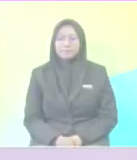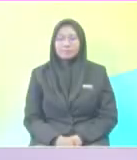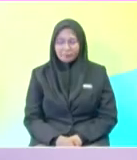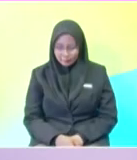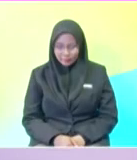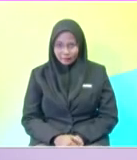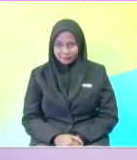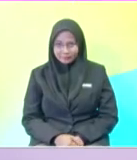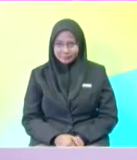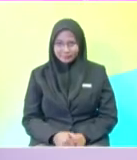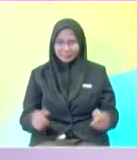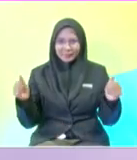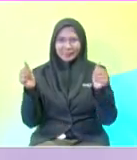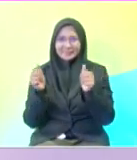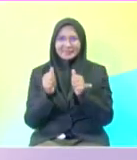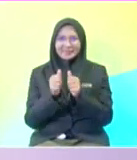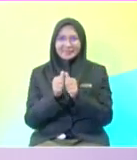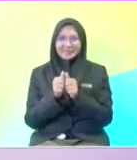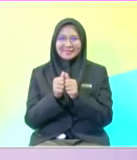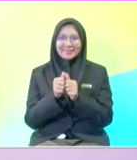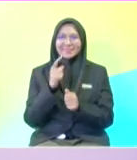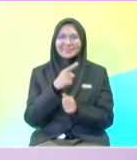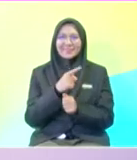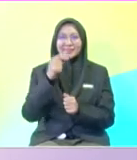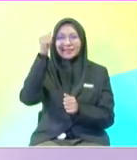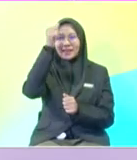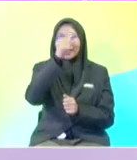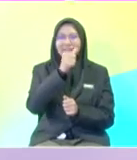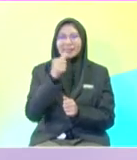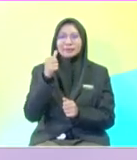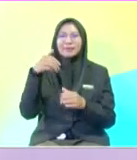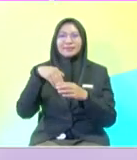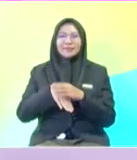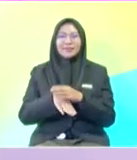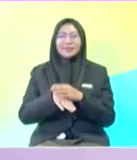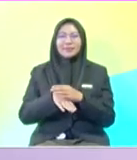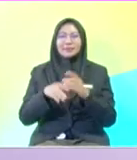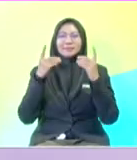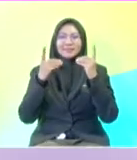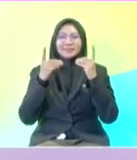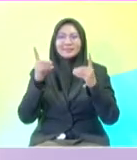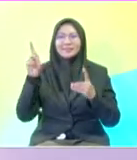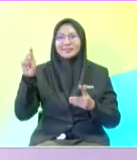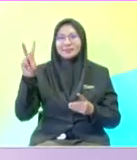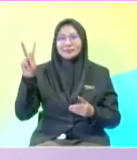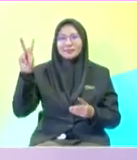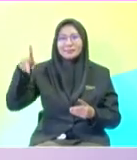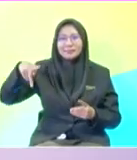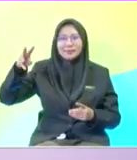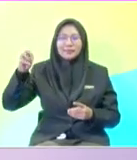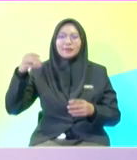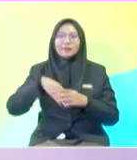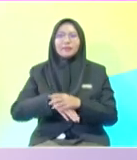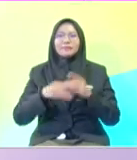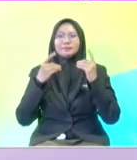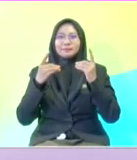Baiklah kembali bersama saya dalam salat tahap 1 di dtbkpm pada hari ini dalam mata pelajaran Pendidikan Islam tahun